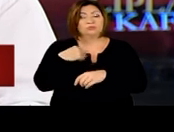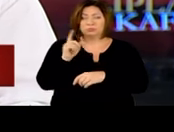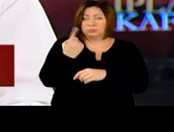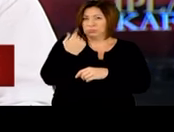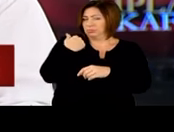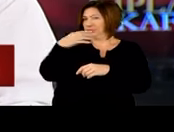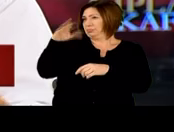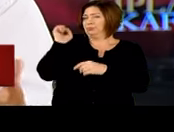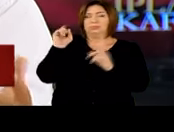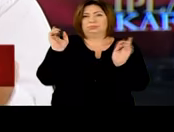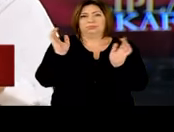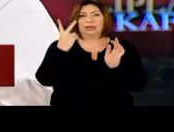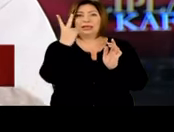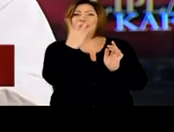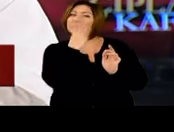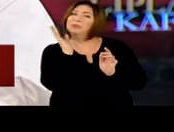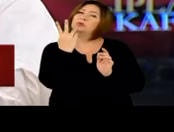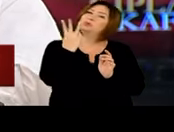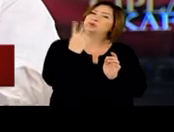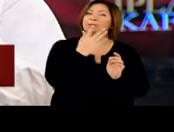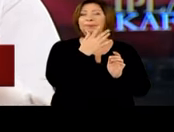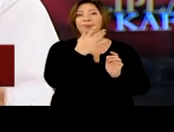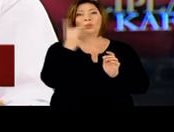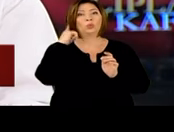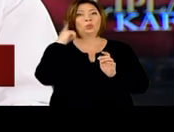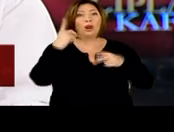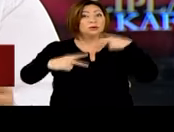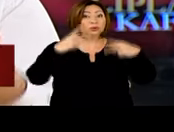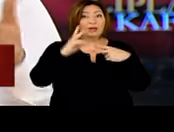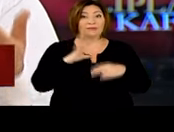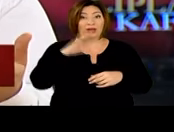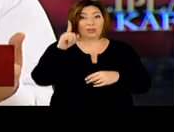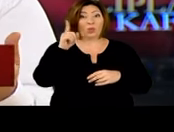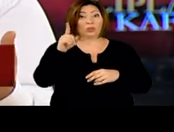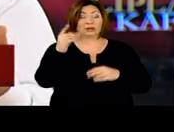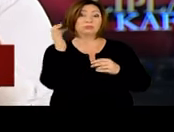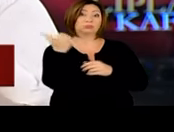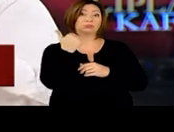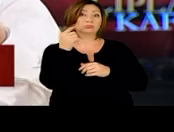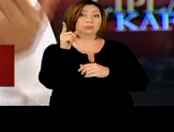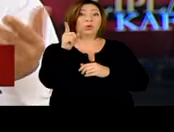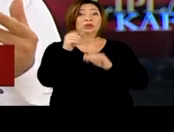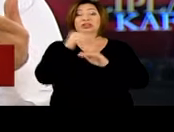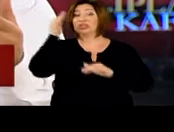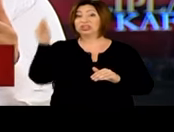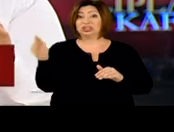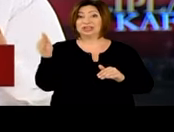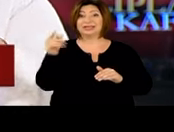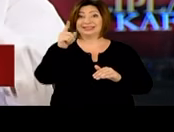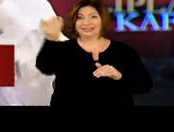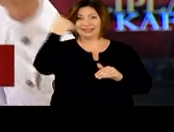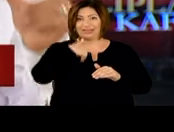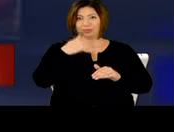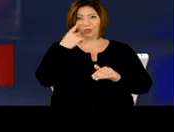çekmişti. İki tane bilemedim, 3 tane ünlü restoran vardı. Onlar da eşkiliydi. Onun dışında siz gelip